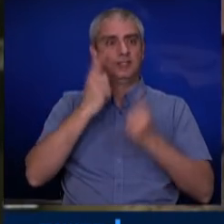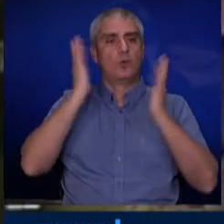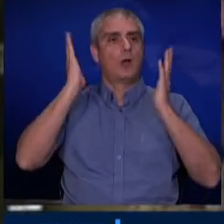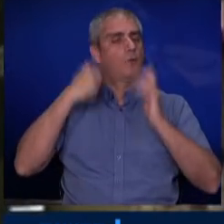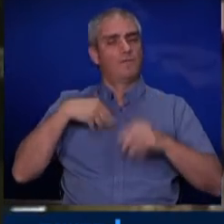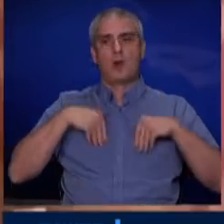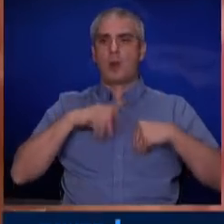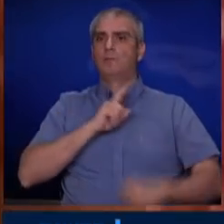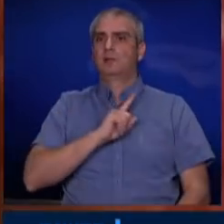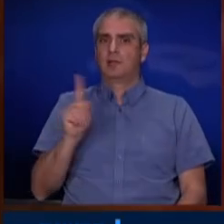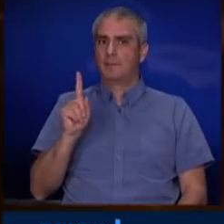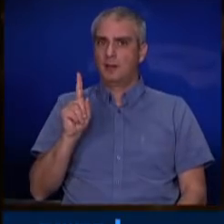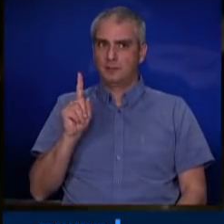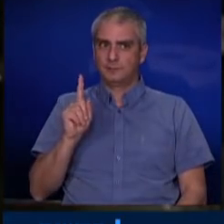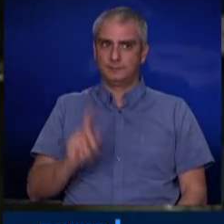ובלתי מתקבל.